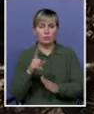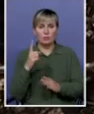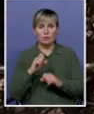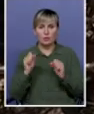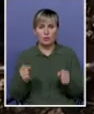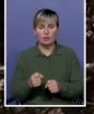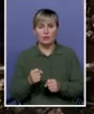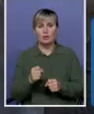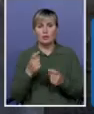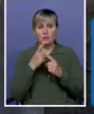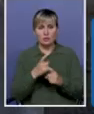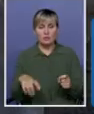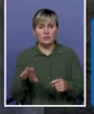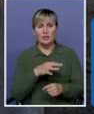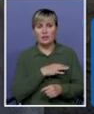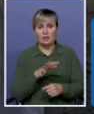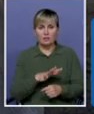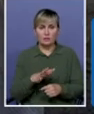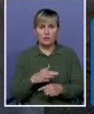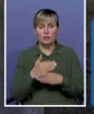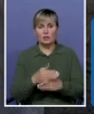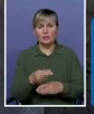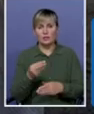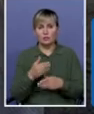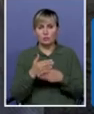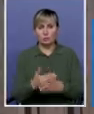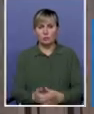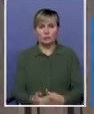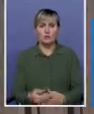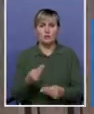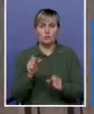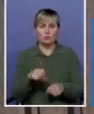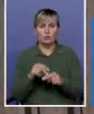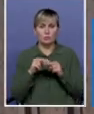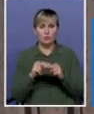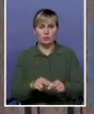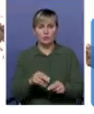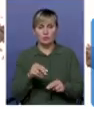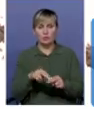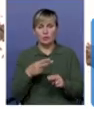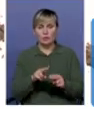холодов. Добровольцы призывают всех неравнодушных оказать финансовую помощь. Деньги можно перечислить на